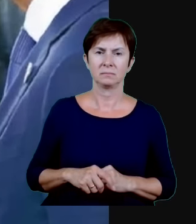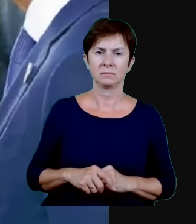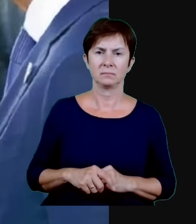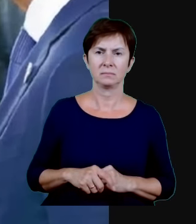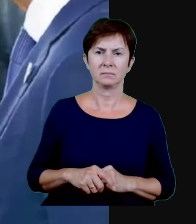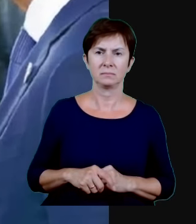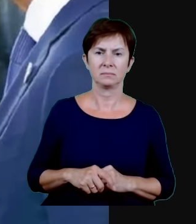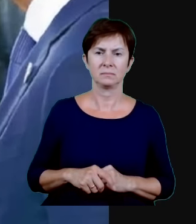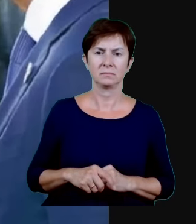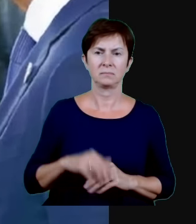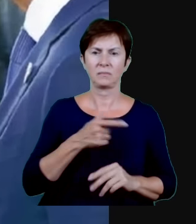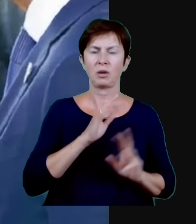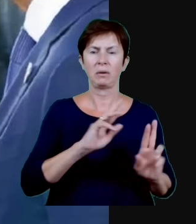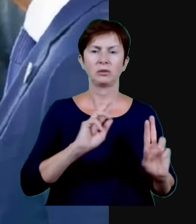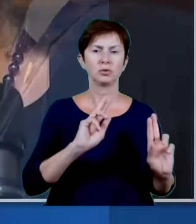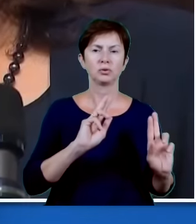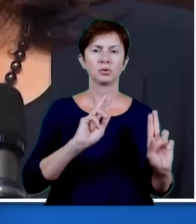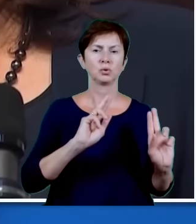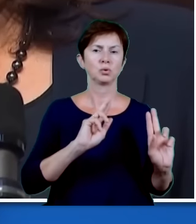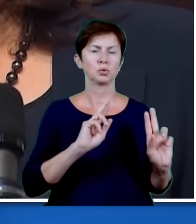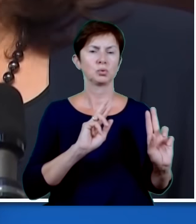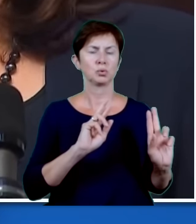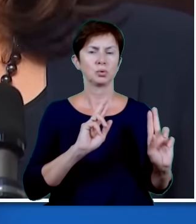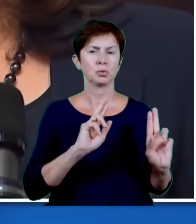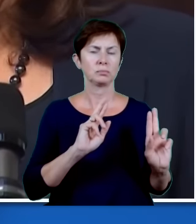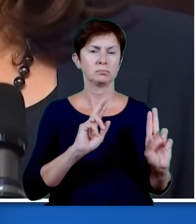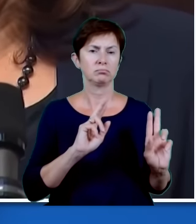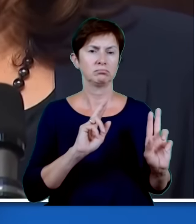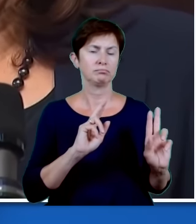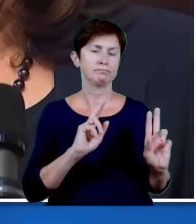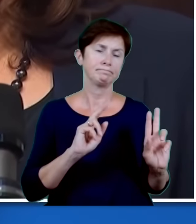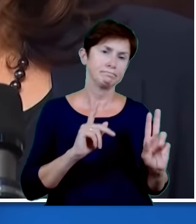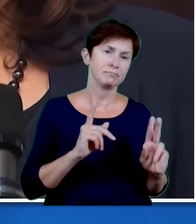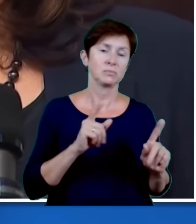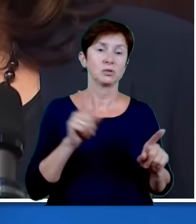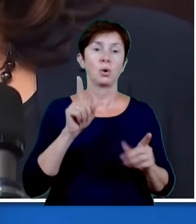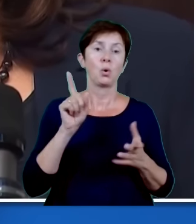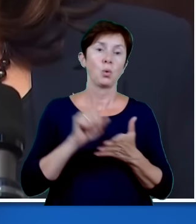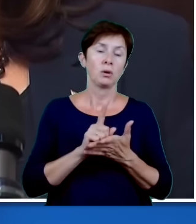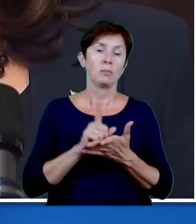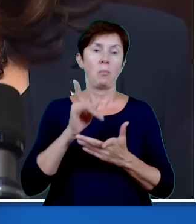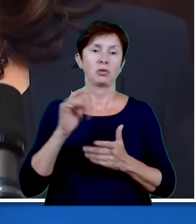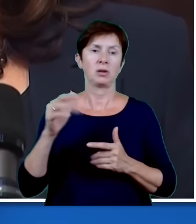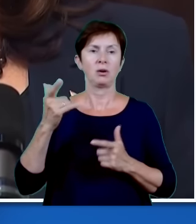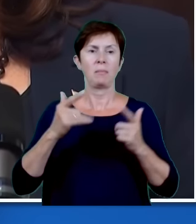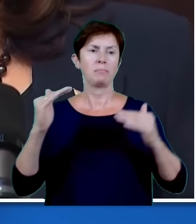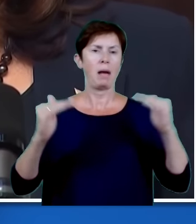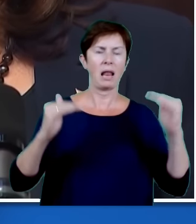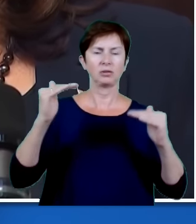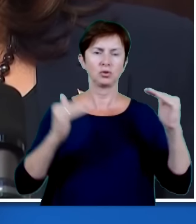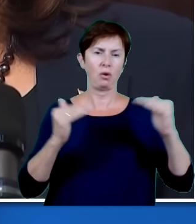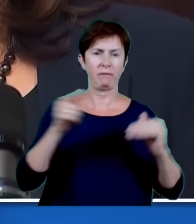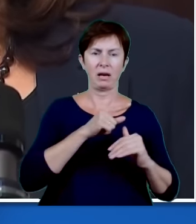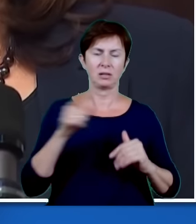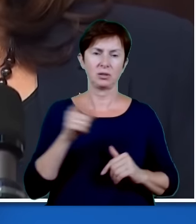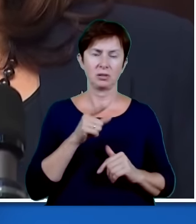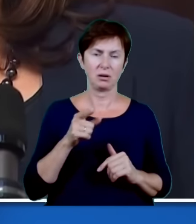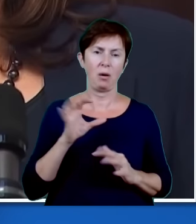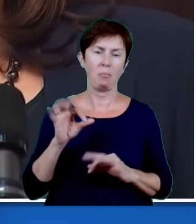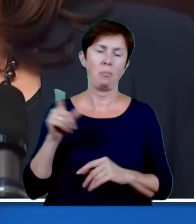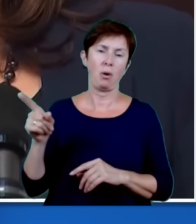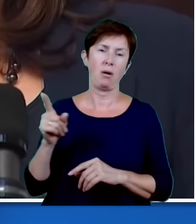obozu prawicowego i będzie w stanie balansować te fatalne relacje polskiego premiera z